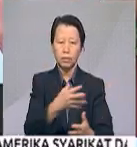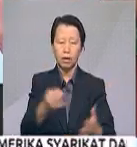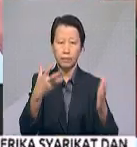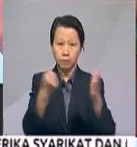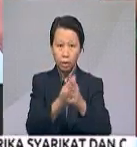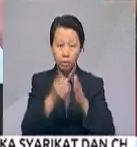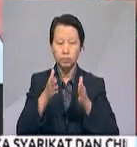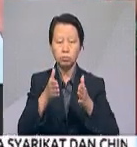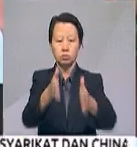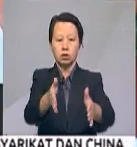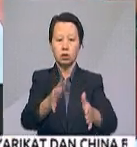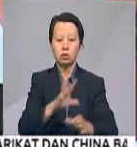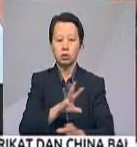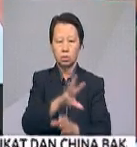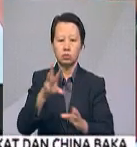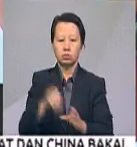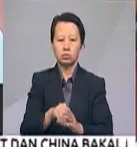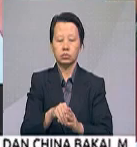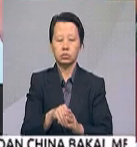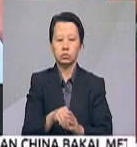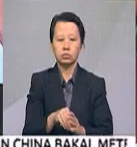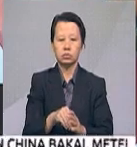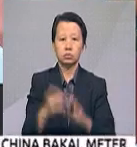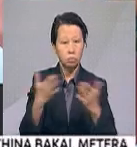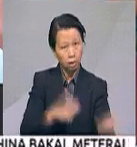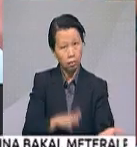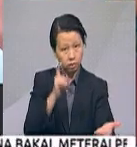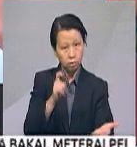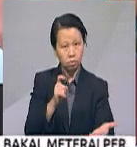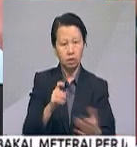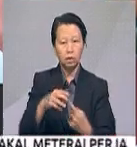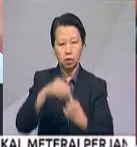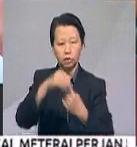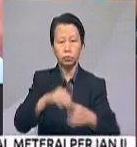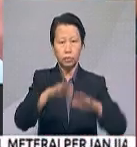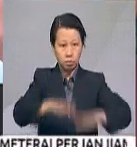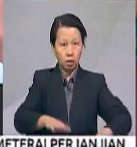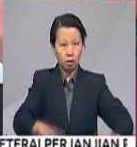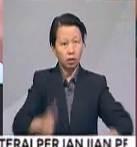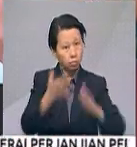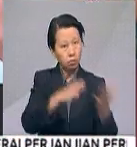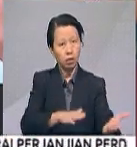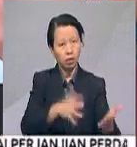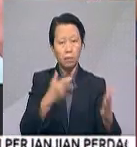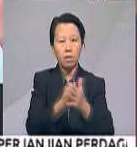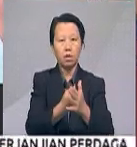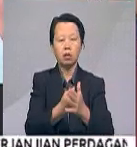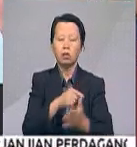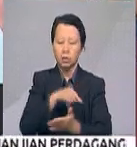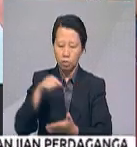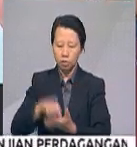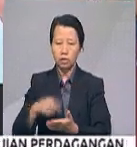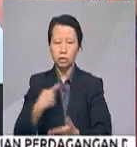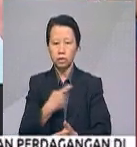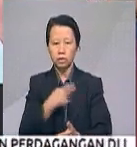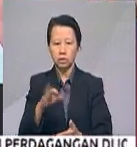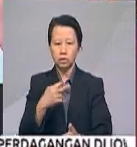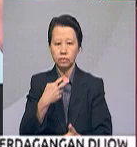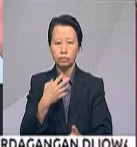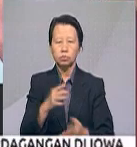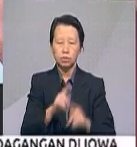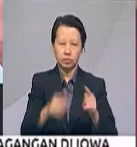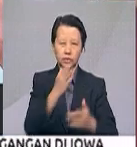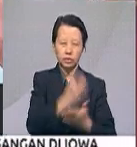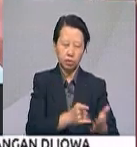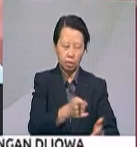kemalangan jalan raya melibatkan kematian, terutamanya kanak-kanak. Jadi inilah salah satu langkah. Memang kita kekangan tu ada